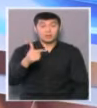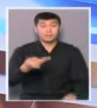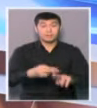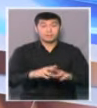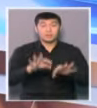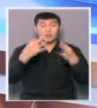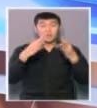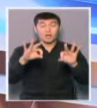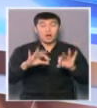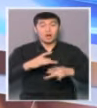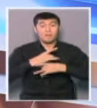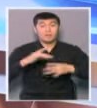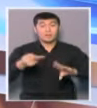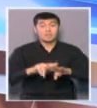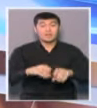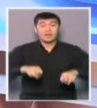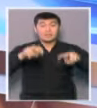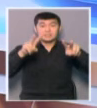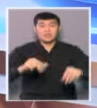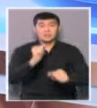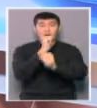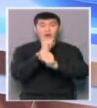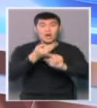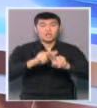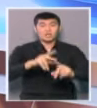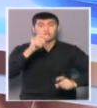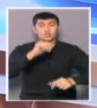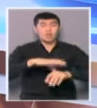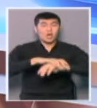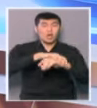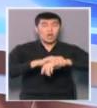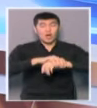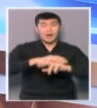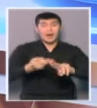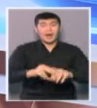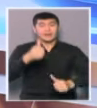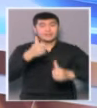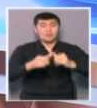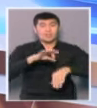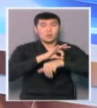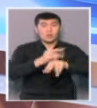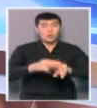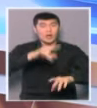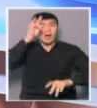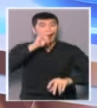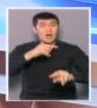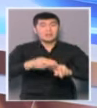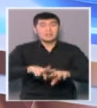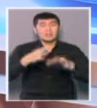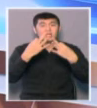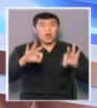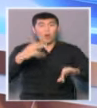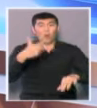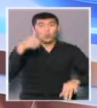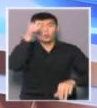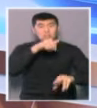Атырауда тәуелсіздік мерейтойына арналған түйе палуан сайысы өтті. Атырау облысының әкімі Махамбет Досмұхамбетов Қазақстан Республикасының тәуелсіздігінің